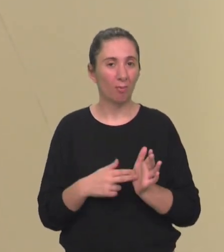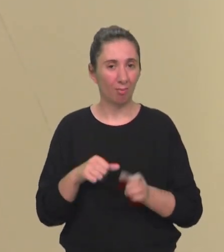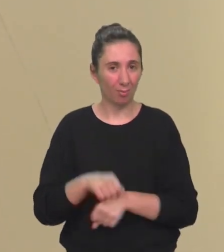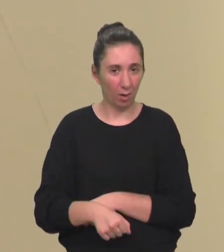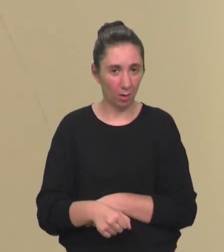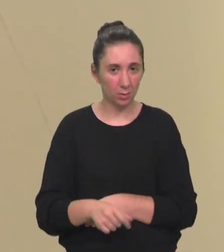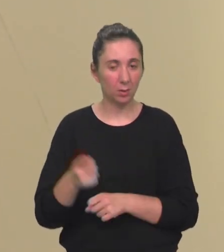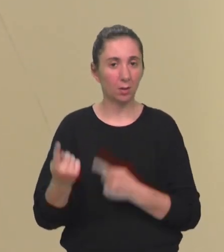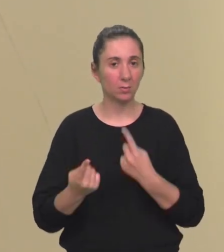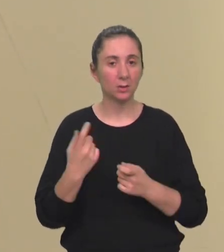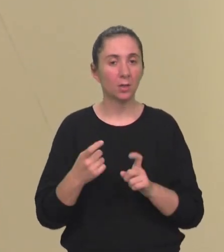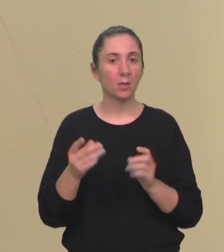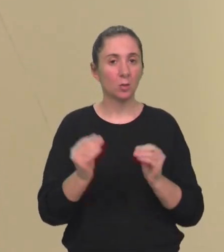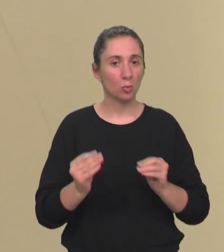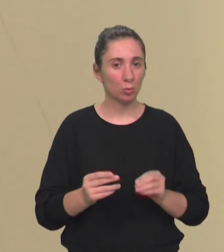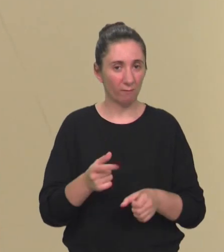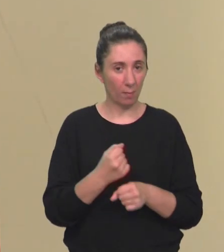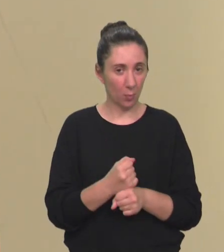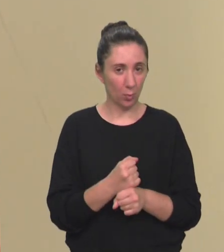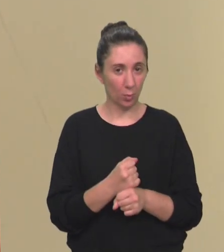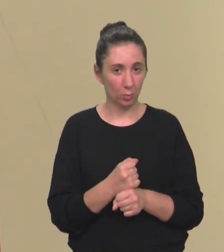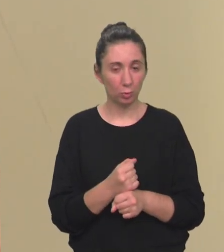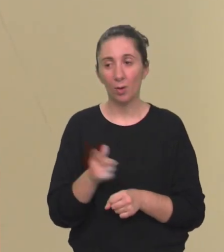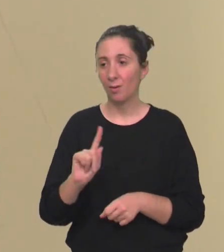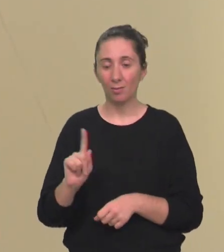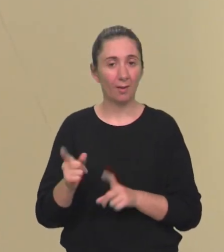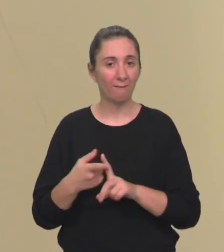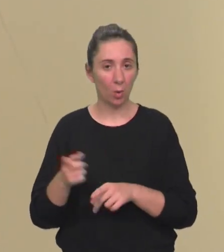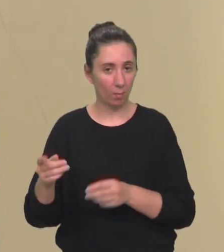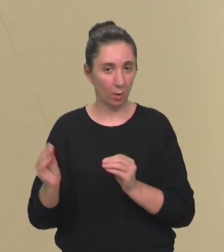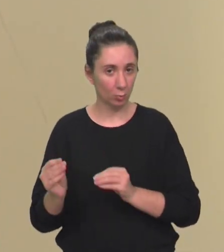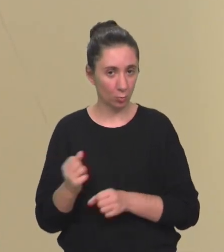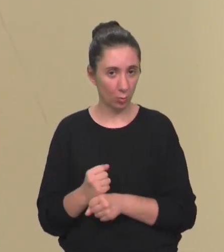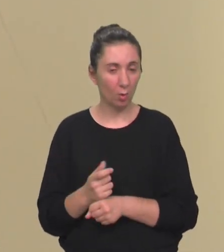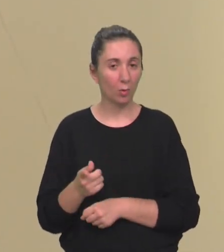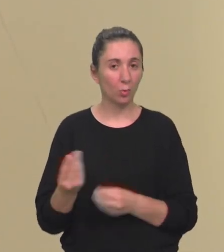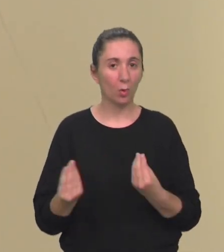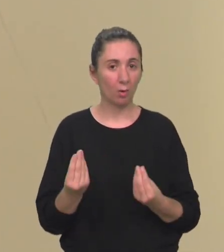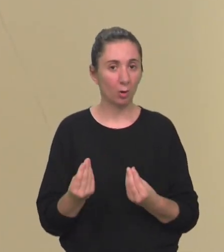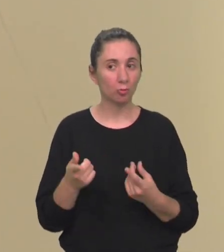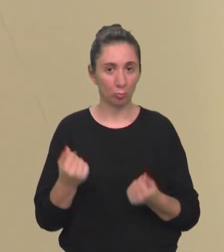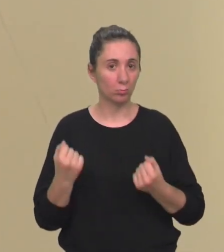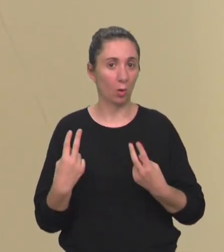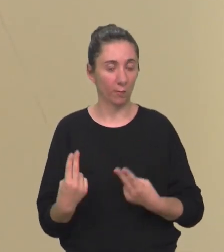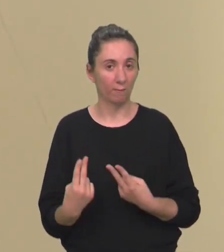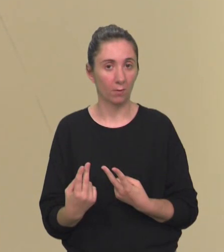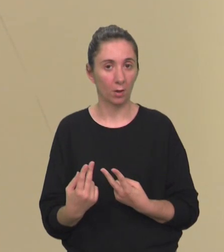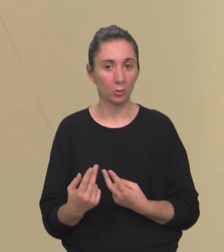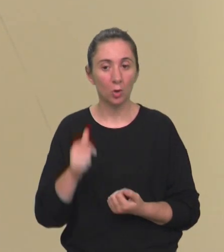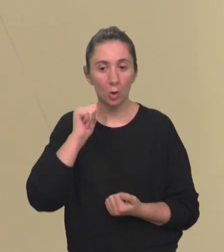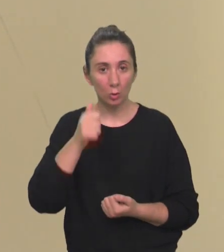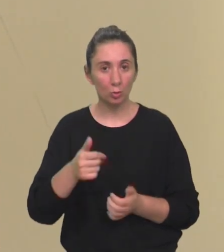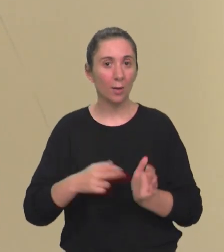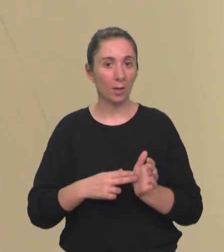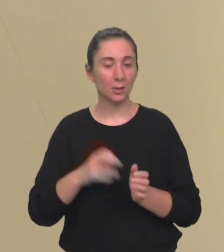se događa i tako iz tog formalnog sustava podrške, ali i neformalnog, i to je nešto što je itekako važno, a sutra nam